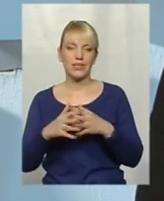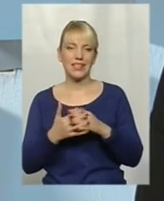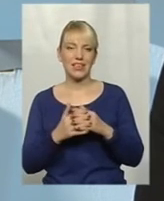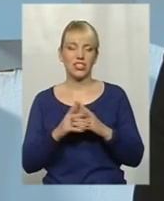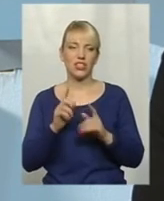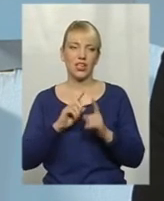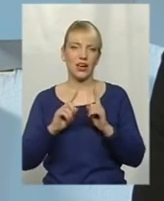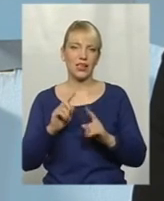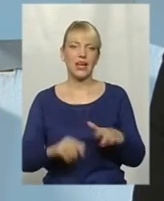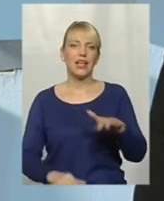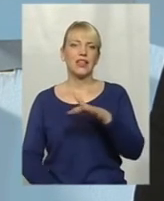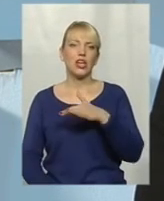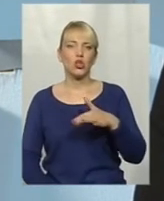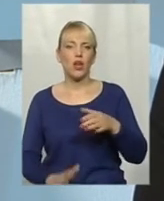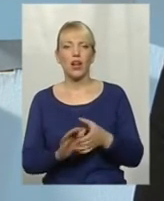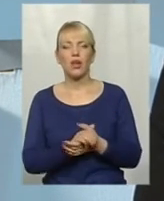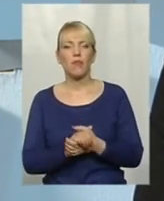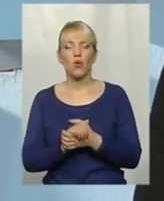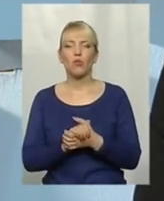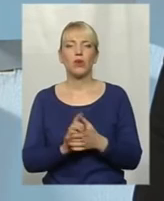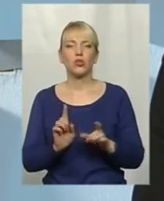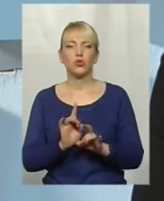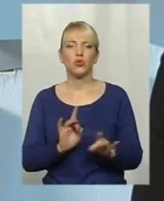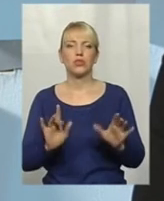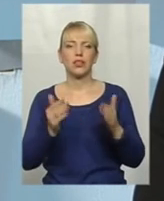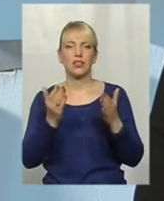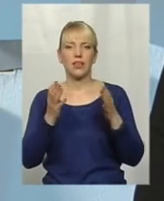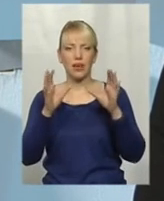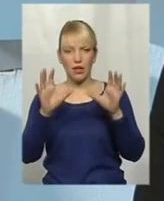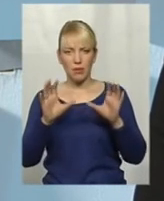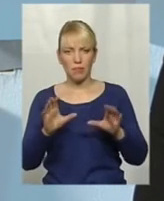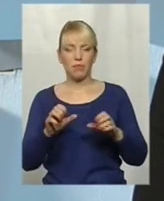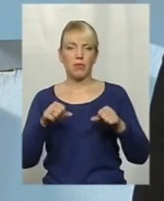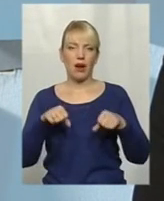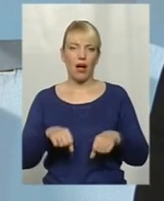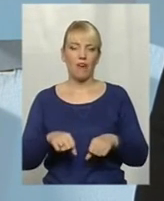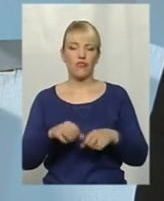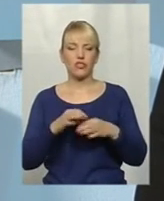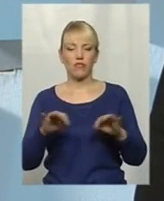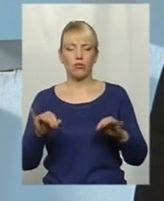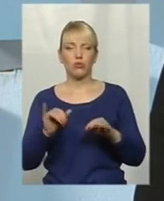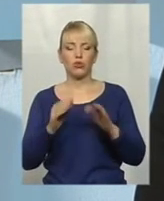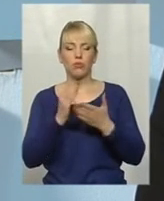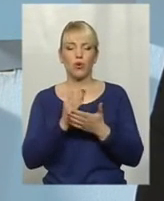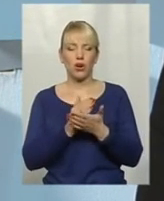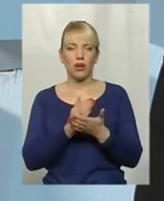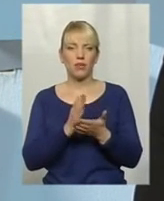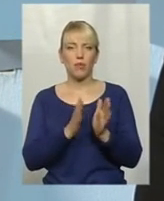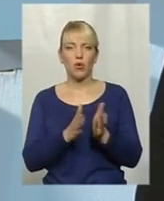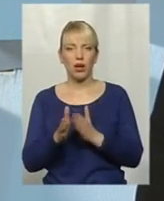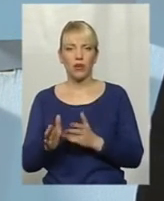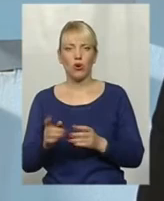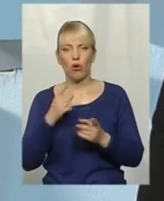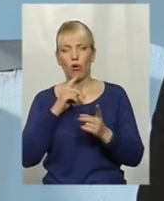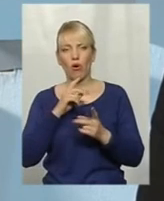з територіальними громадами щодо роз'яснення їх основних прав, свобод, порядок оскарження незаконних дій